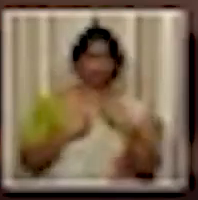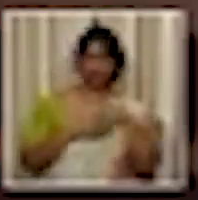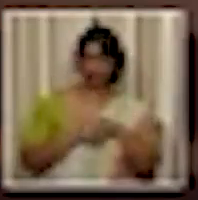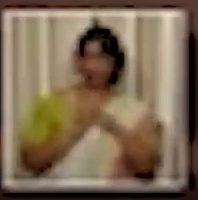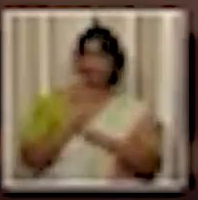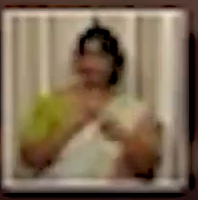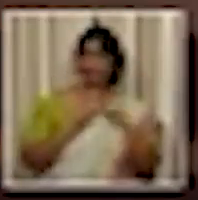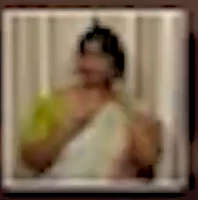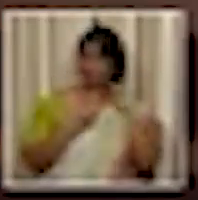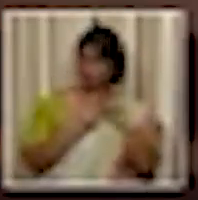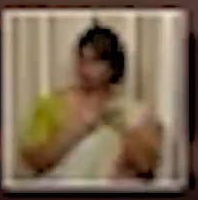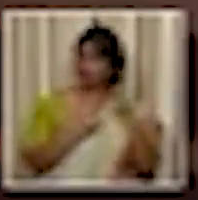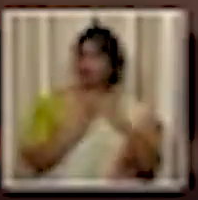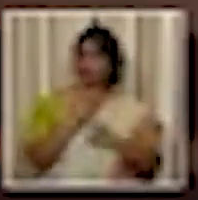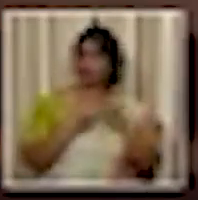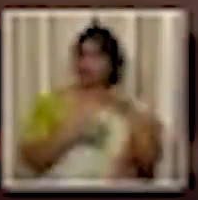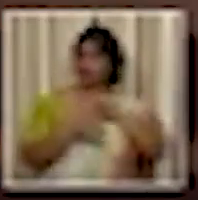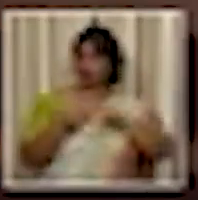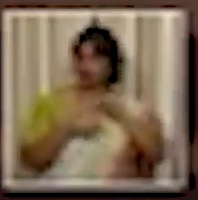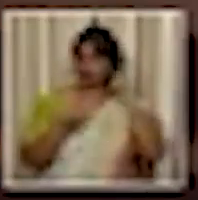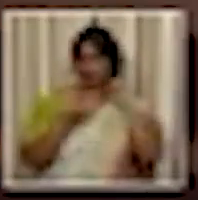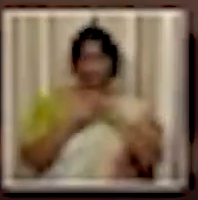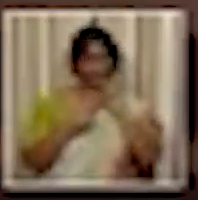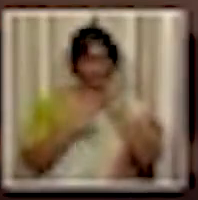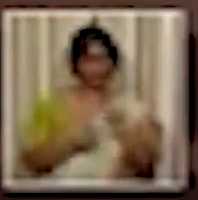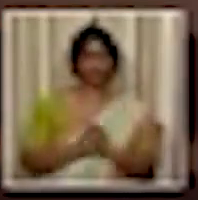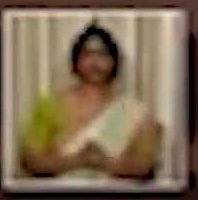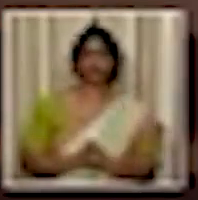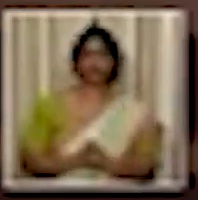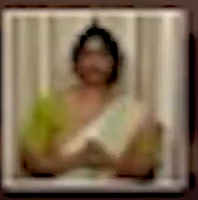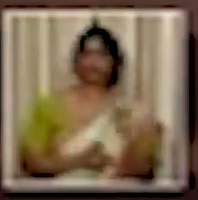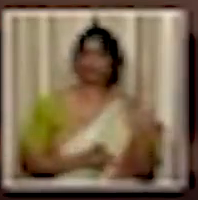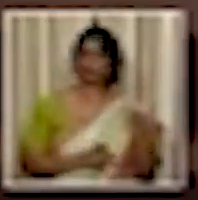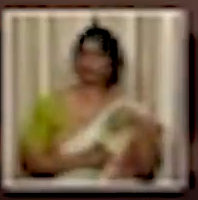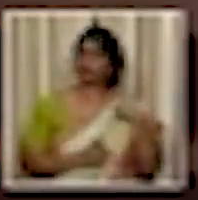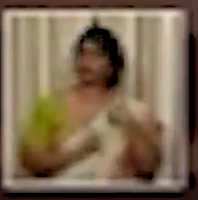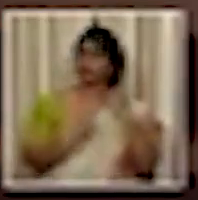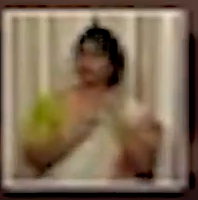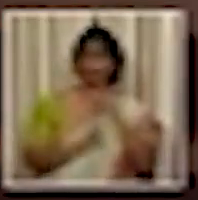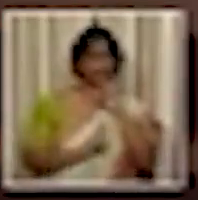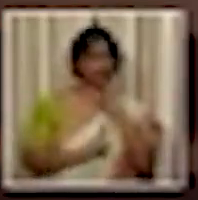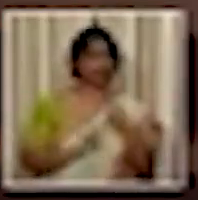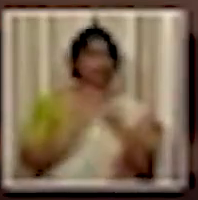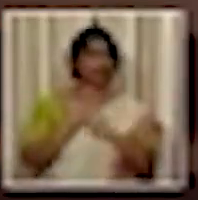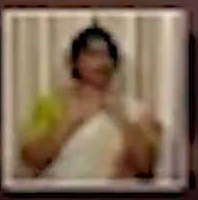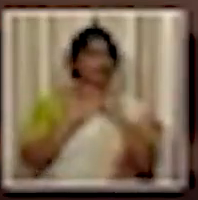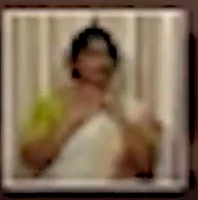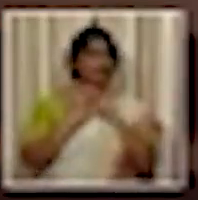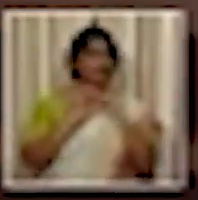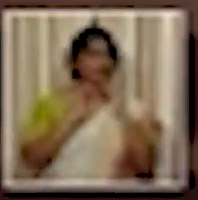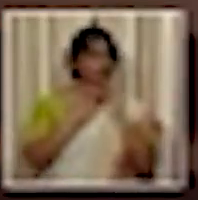පවතින අමාත්‍යංශයටත් ඒ අමාත්‍යංශ ආයතනව සම්බන්ධව ප්‍රකාශ කරේ. එහිදී ප්‍රධාන චෝදනාව කෙල්ලුනේ ජාතික නිවාස